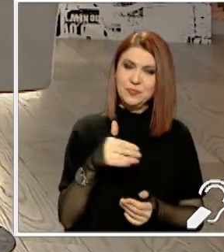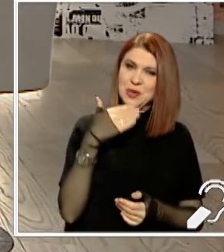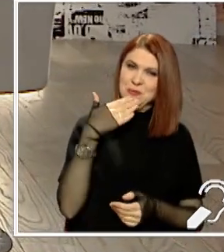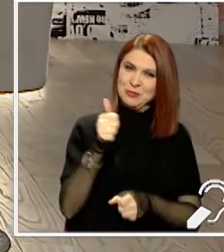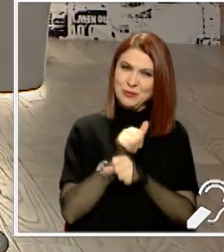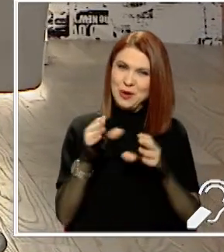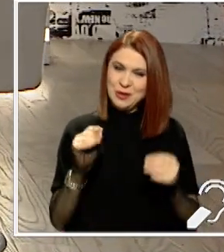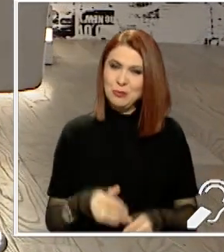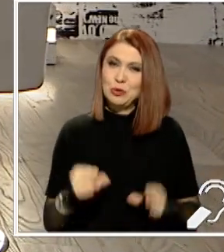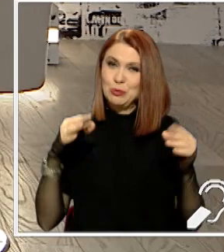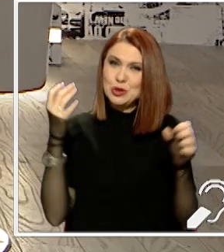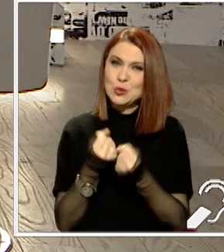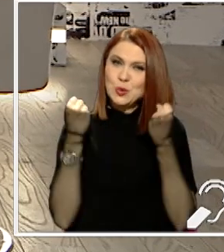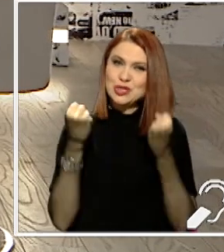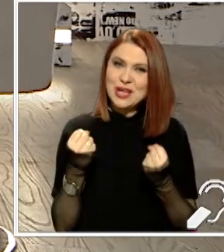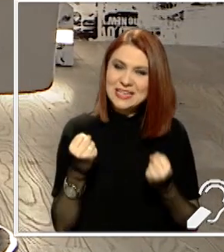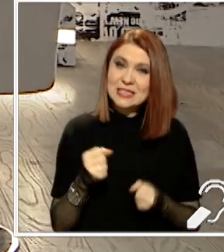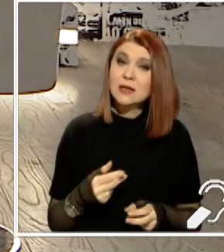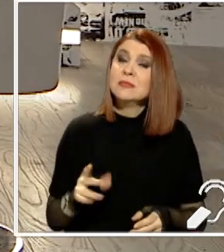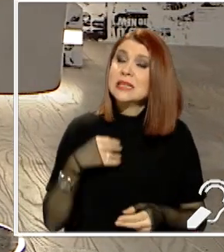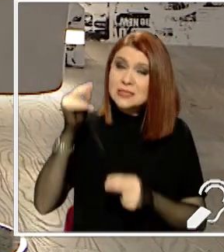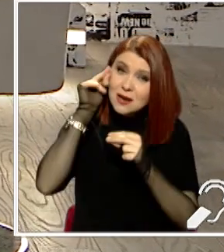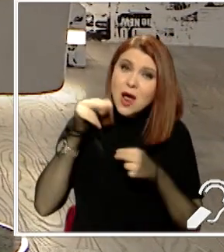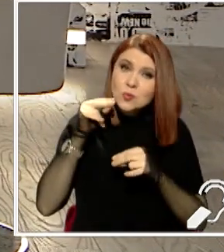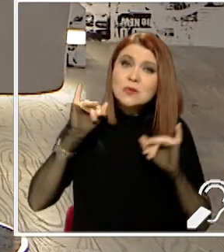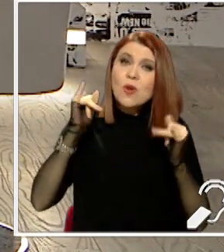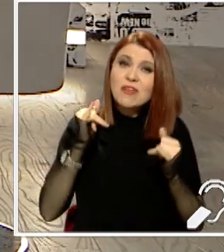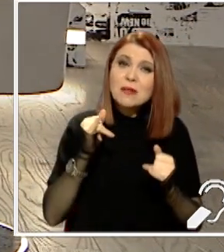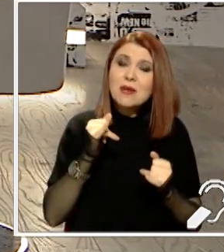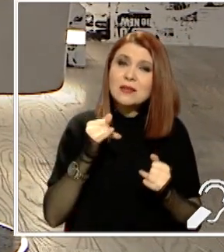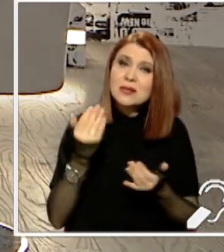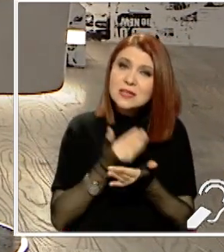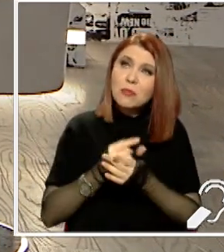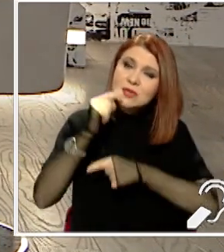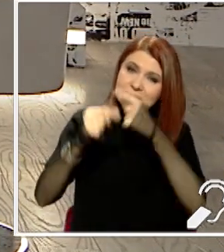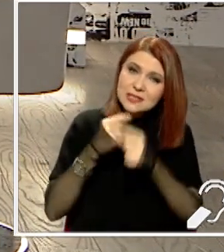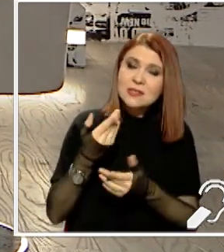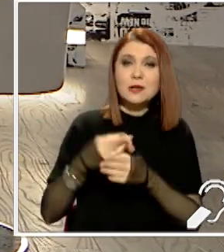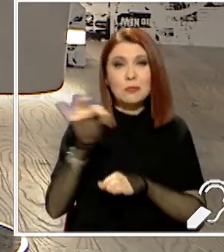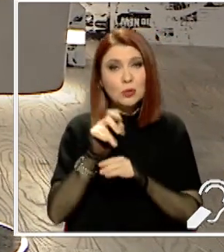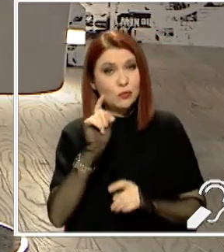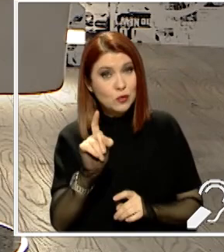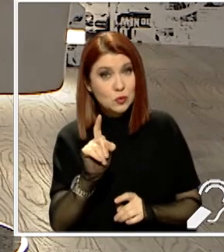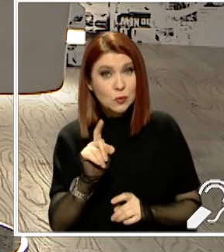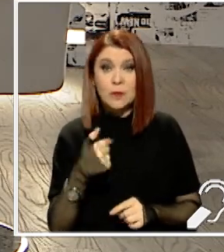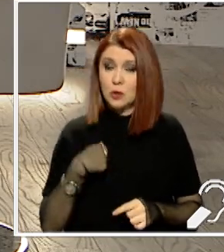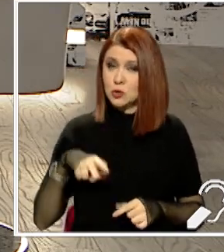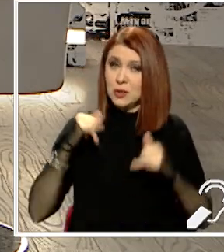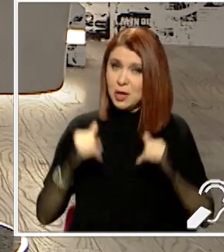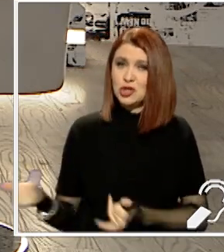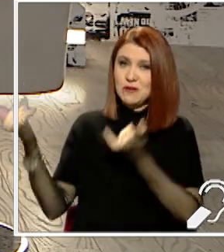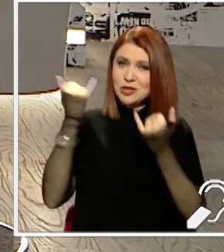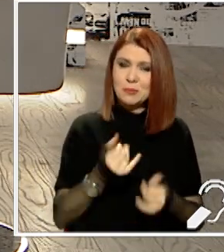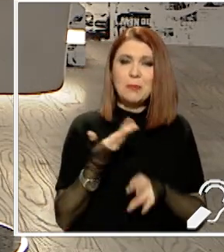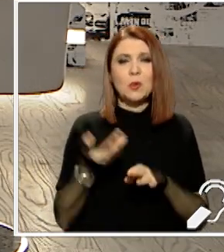Mulțumesc foarte mult, vă dorim eu succes. Mulțumesc. Să ne mai țineți la curent cum se desfășoară lucrurile în proiectul vostru. Noi suntem aici și vă așteptăm